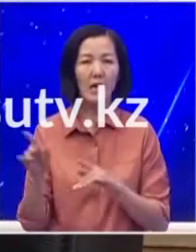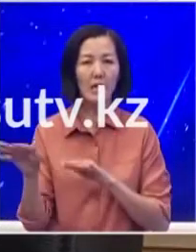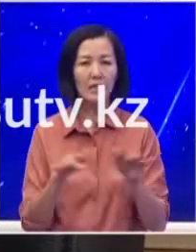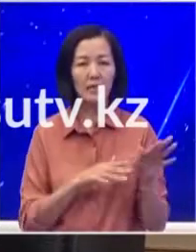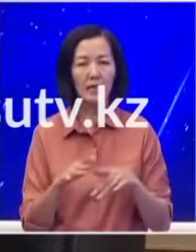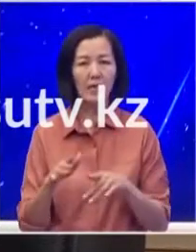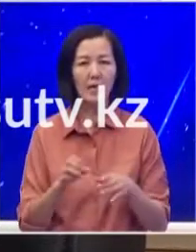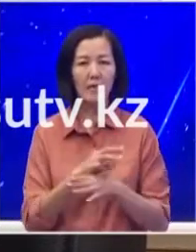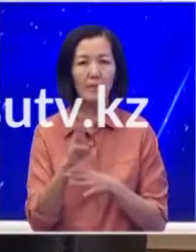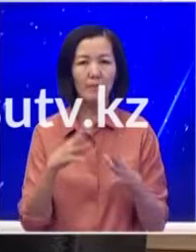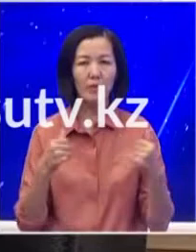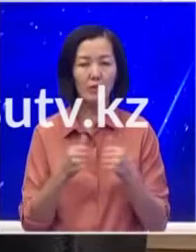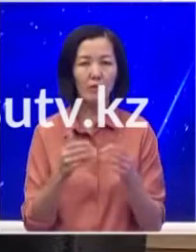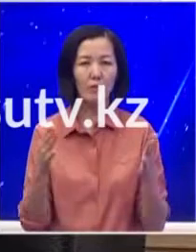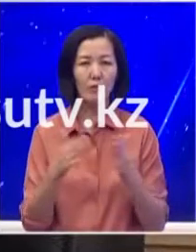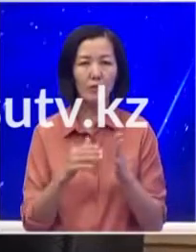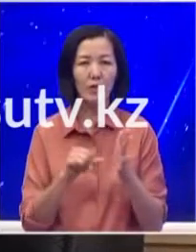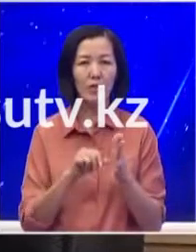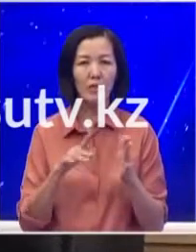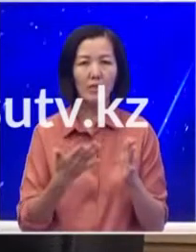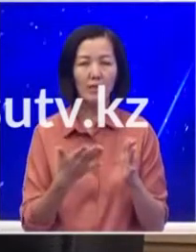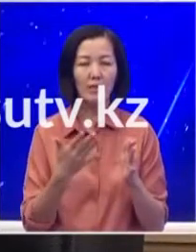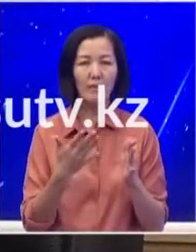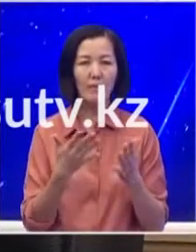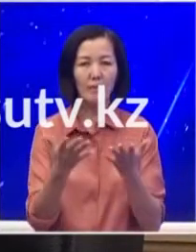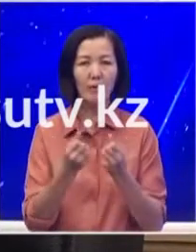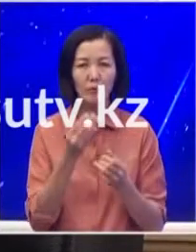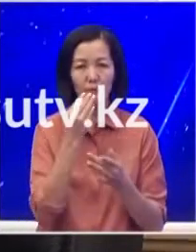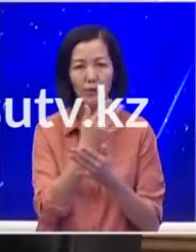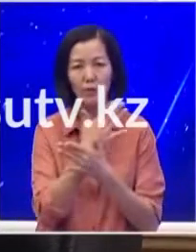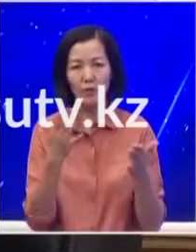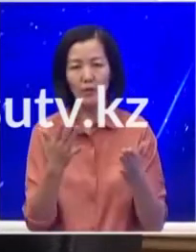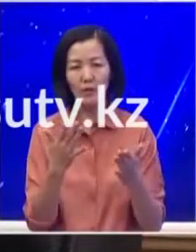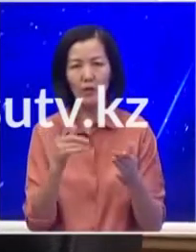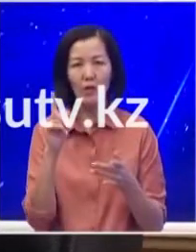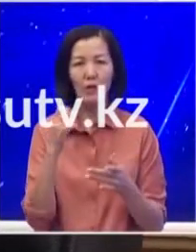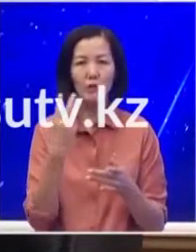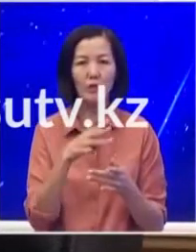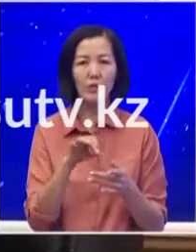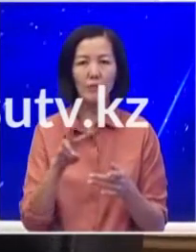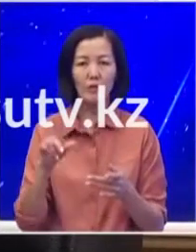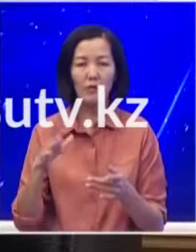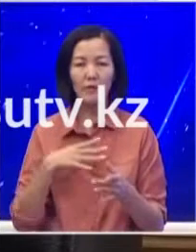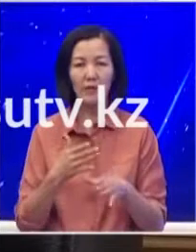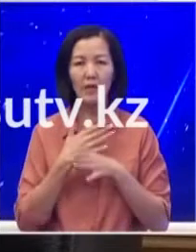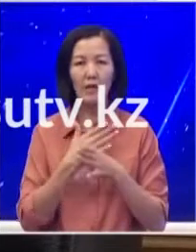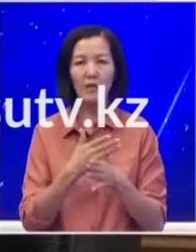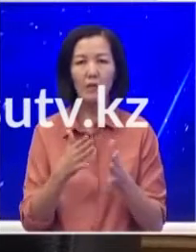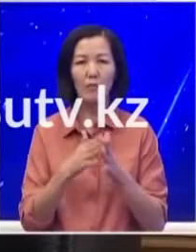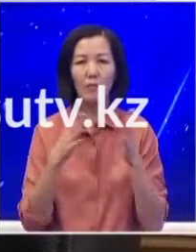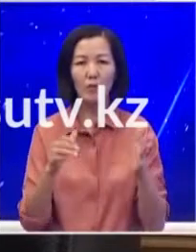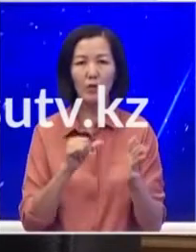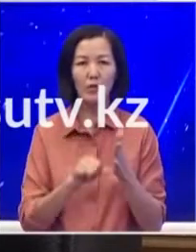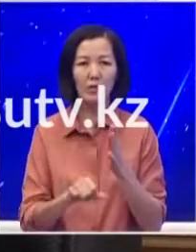семей были обеспечены жильем. 6,5 тысяч семей получили продуктовые корзины на 130 миллионов тенге. Оказана помощь более